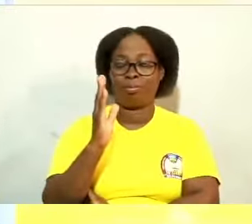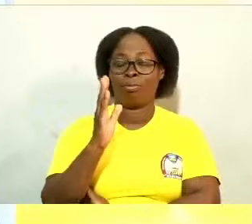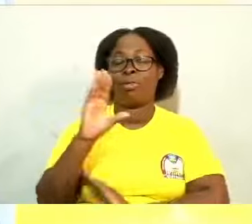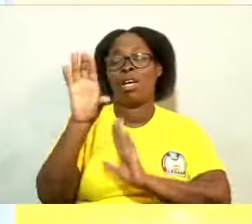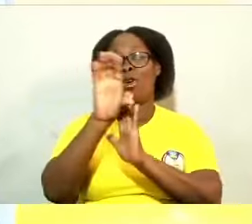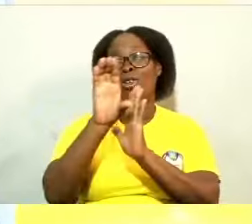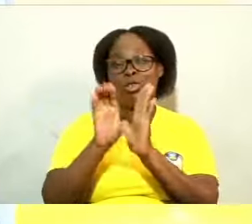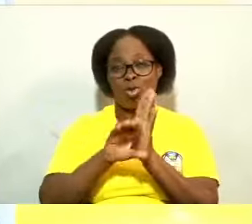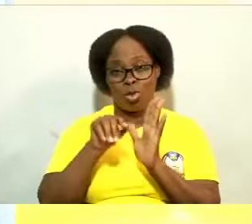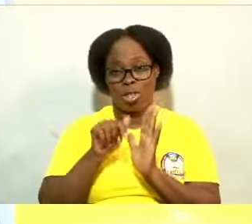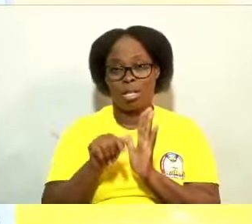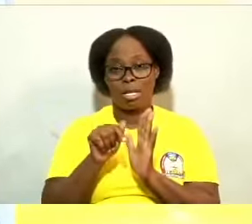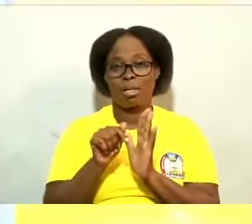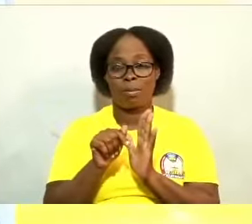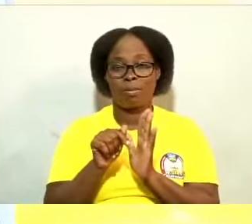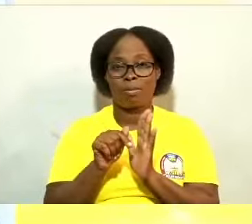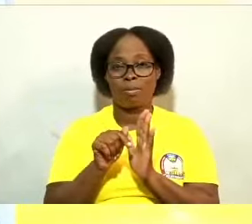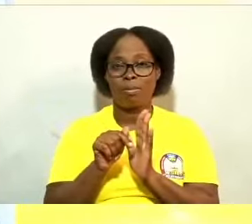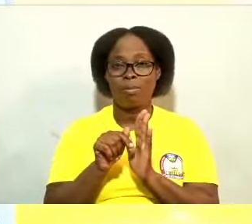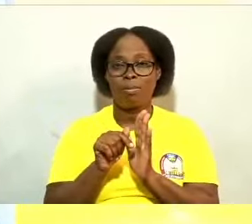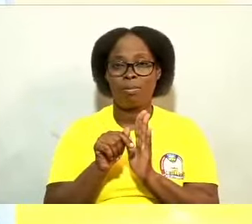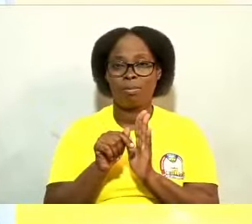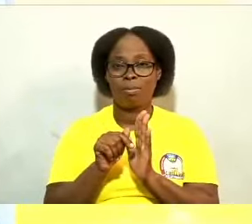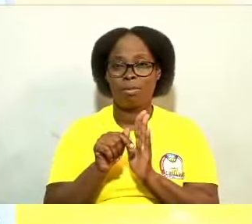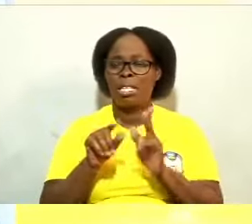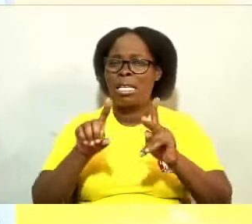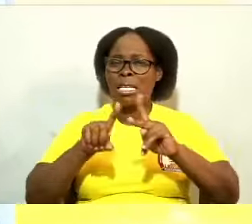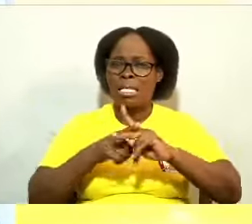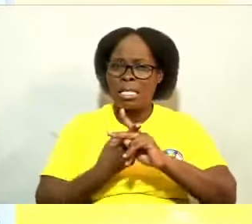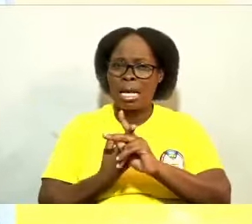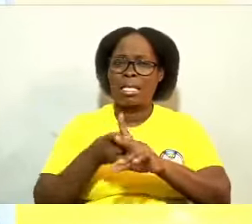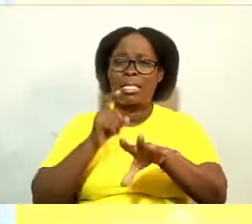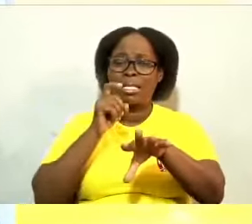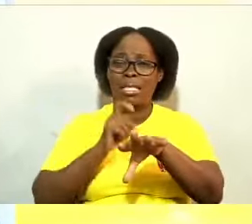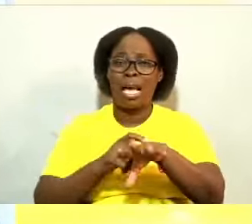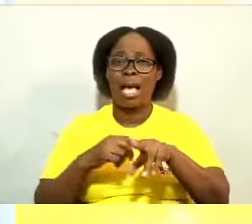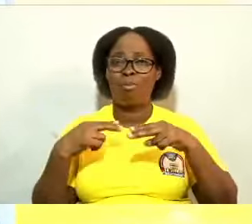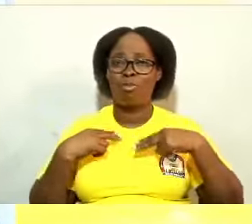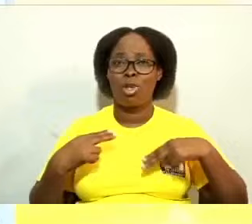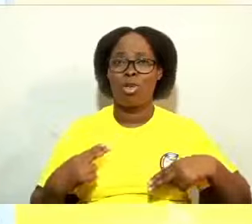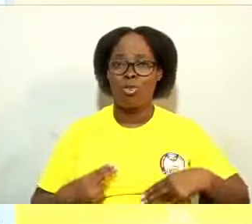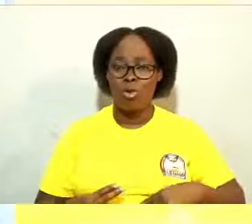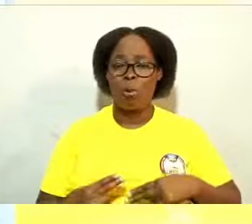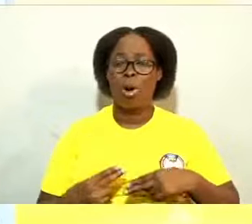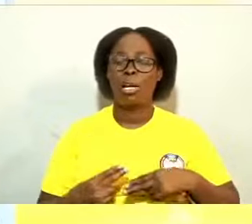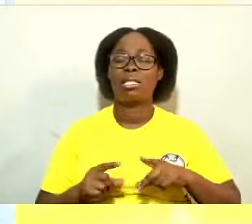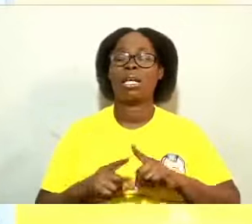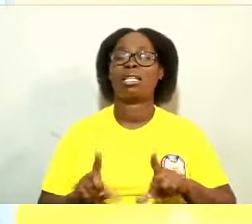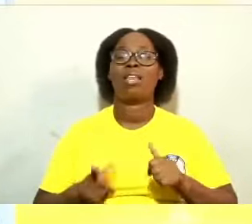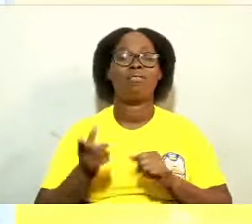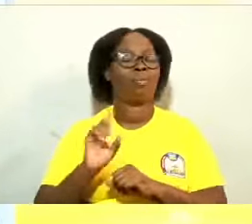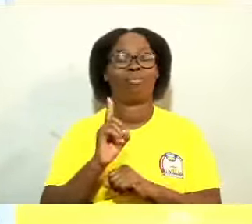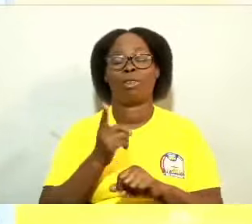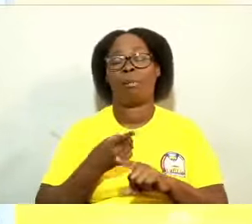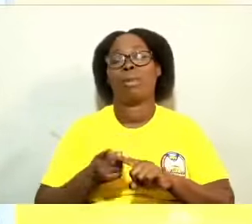hii haijaanza mwanadamu alipoanza kuwepo, la, inatoka milele